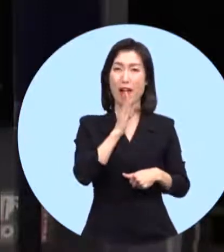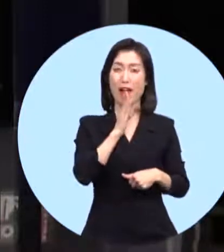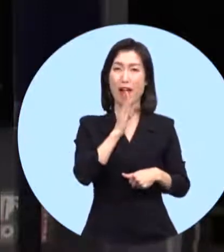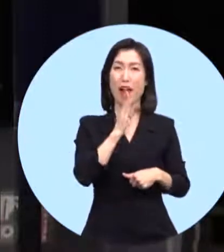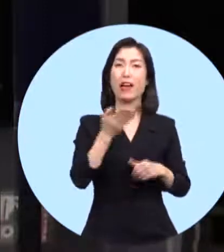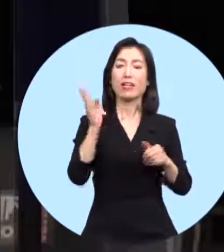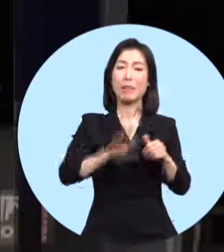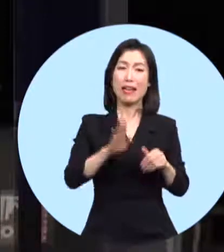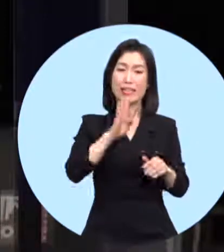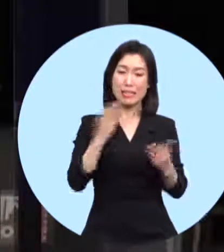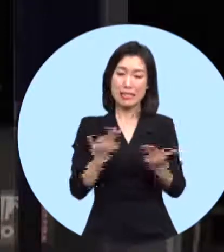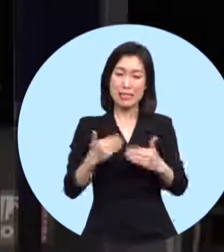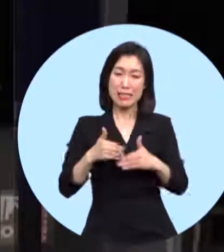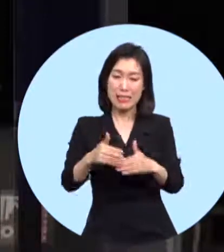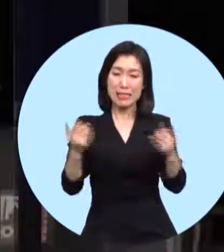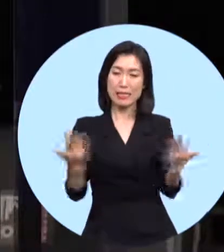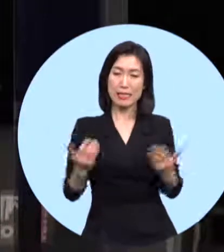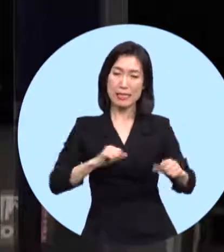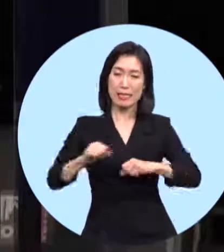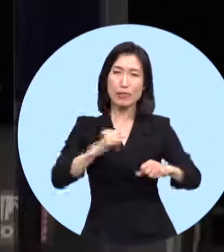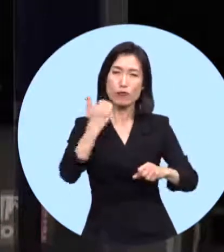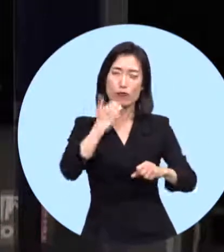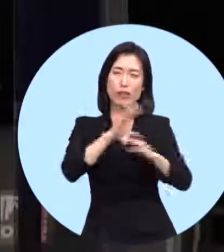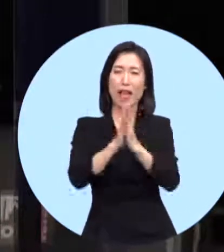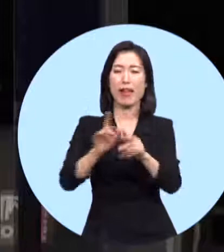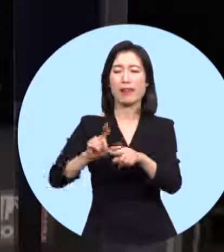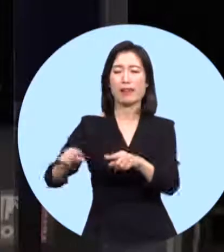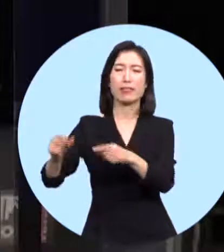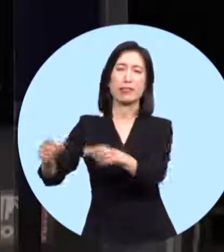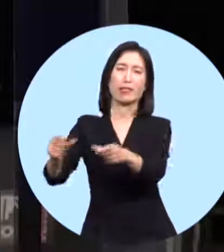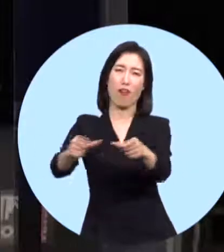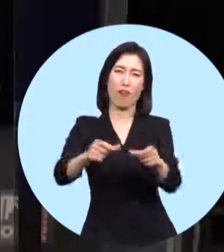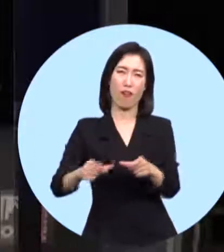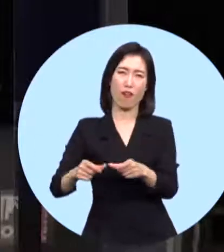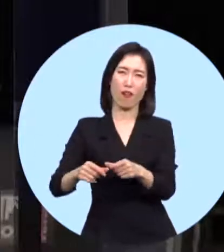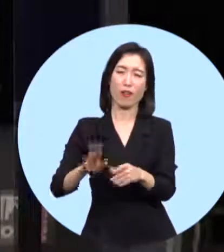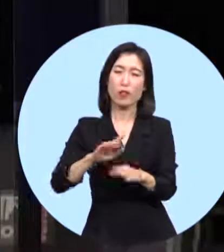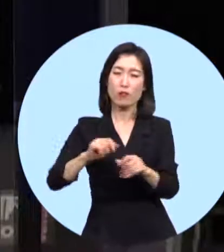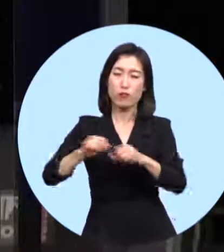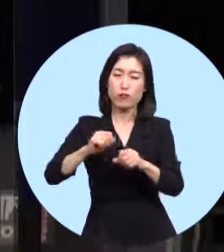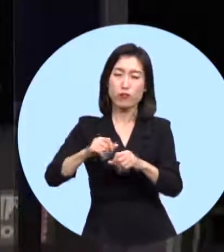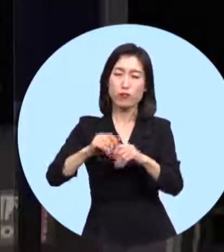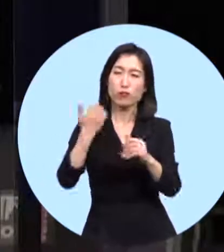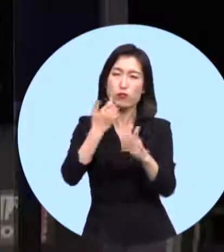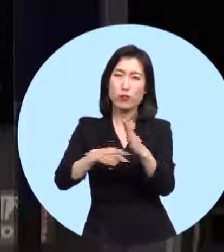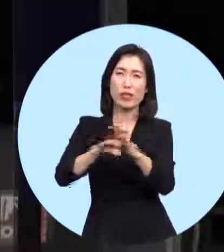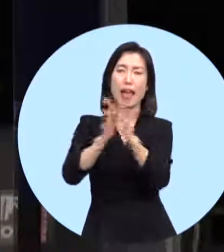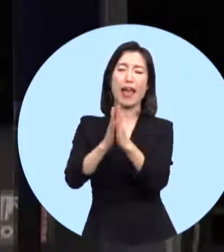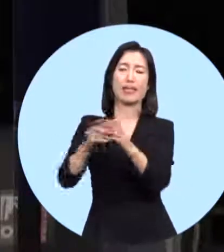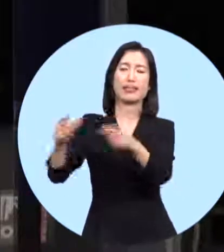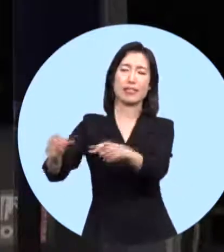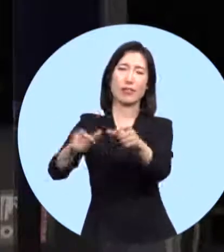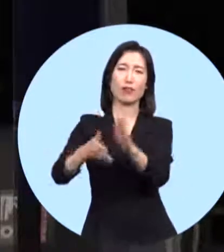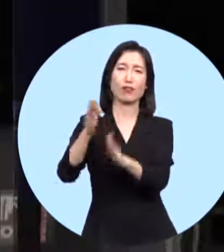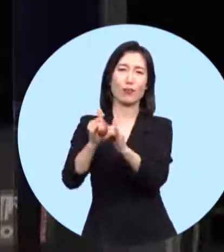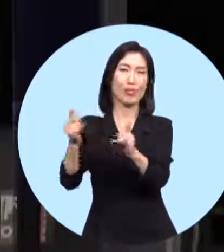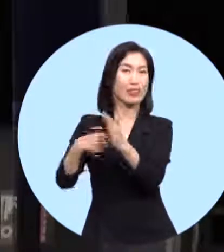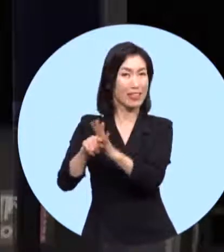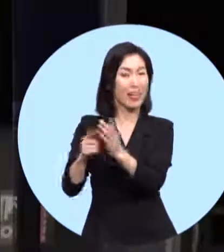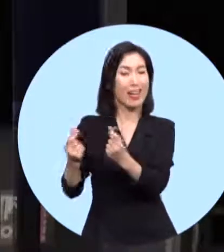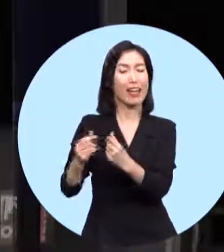그러나 모든 일들은 지역에서 벌어지고 있고 지역 주민들의 삶 속에서 펼쳐지고